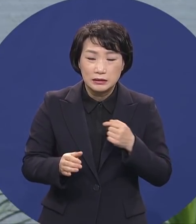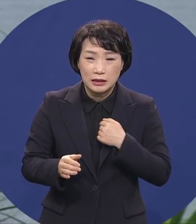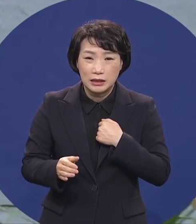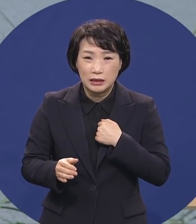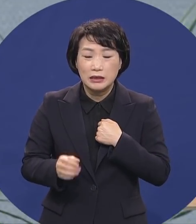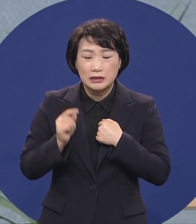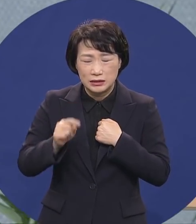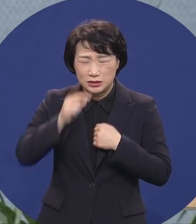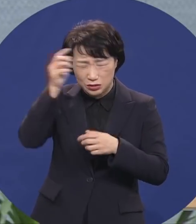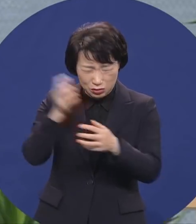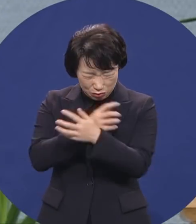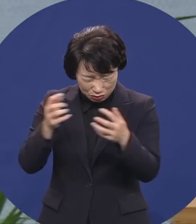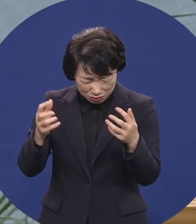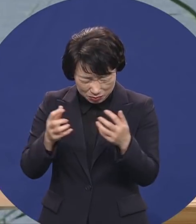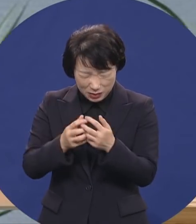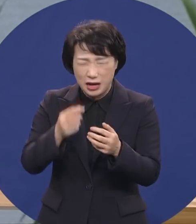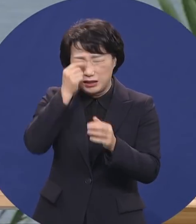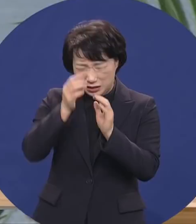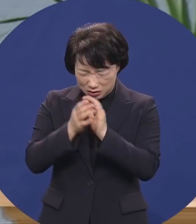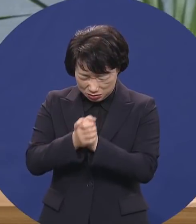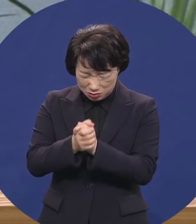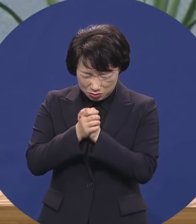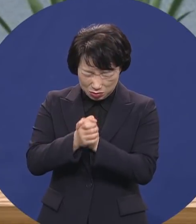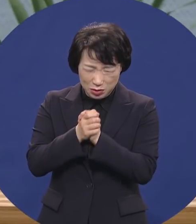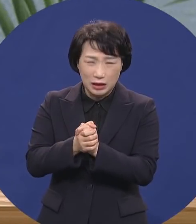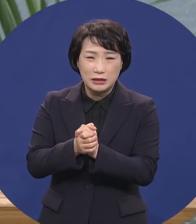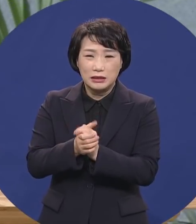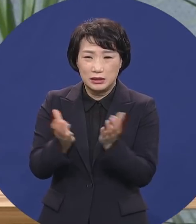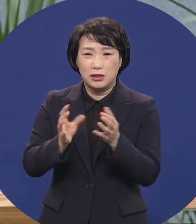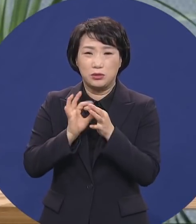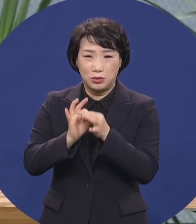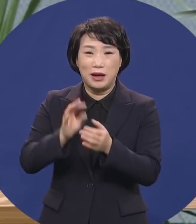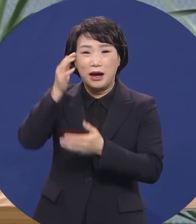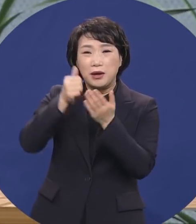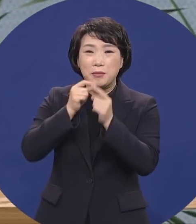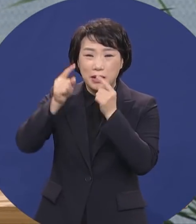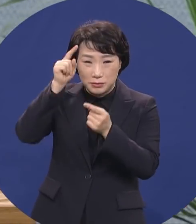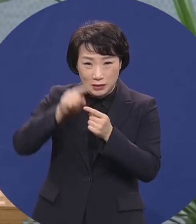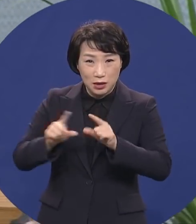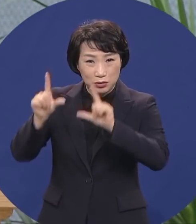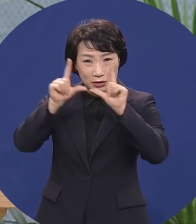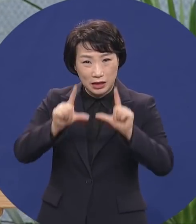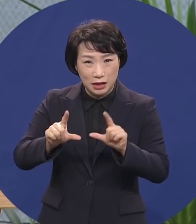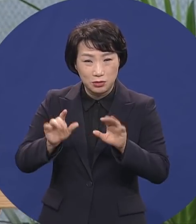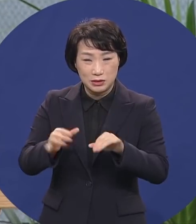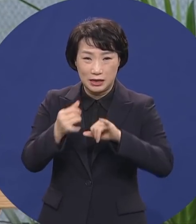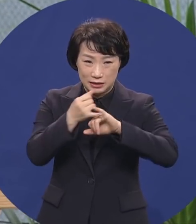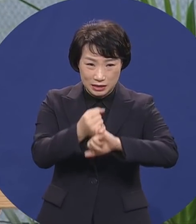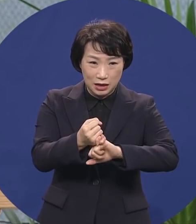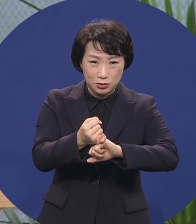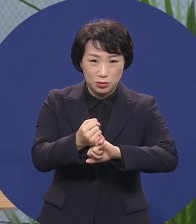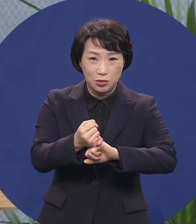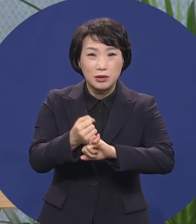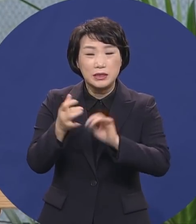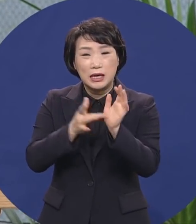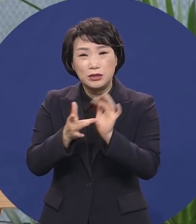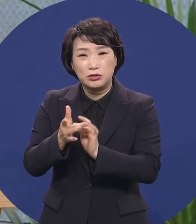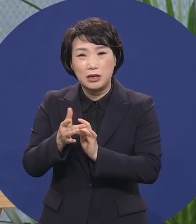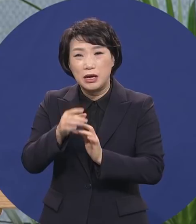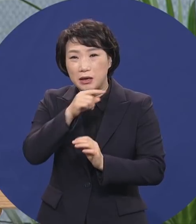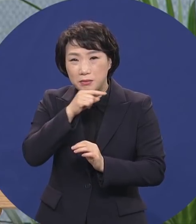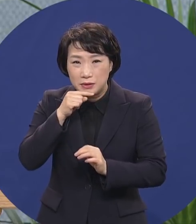성령 충만과 기도를 통해서 말씀대로 살고 약속된